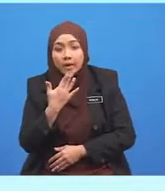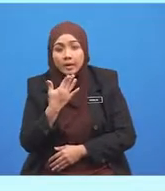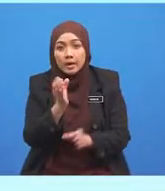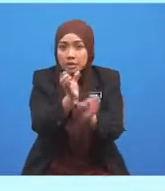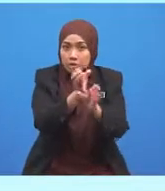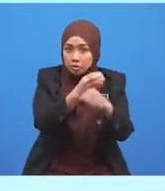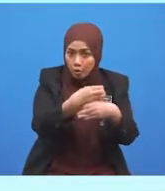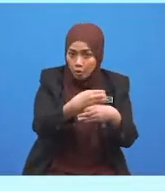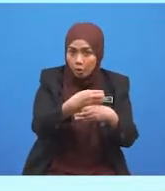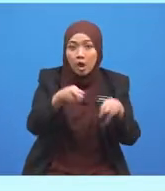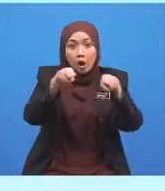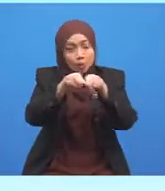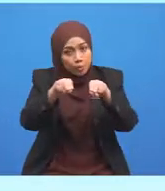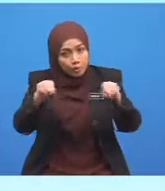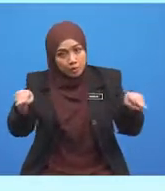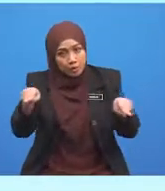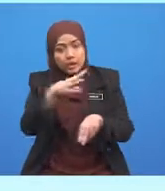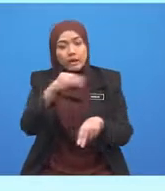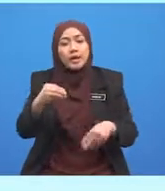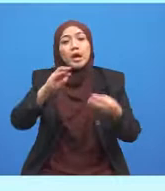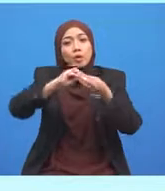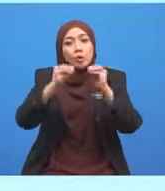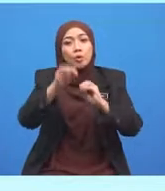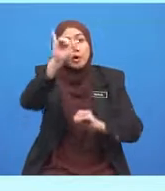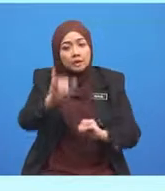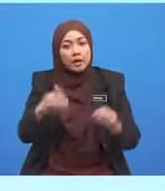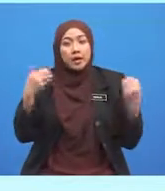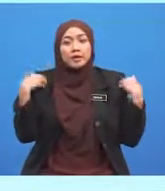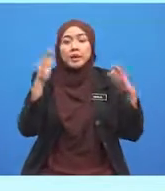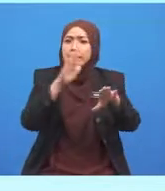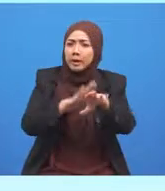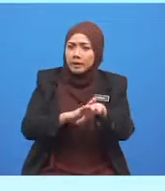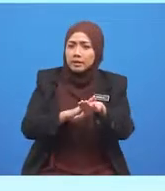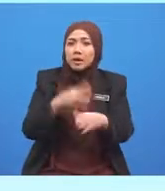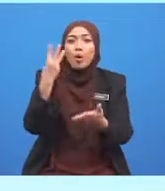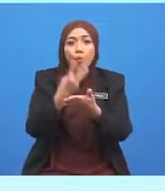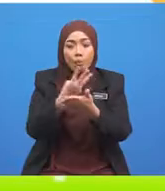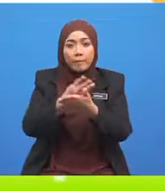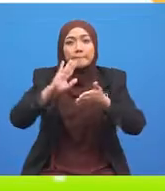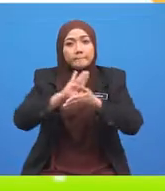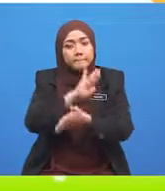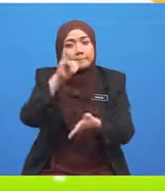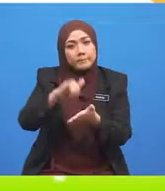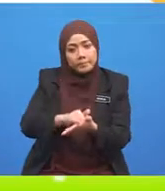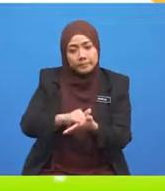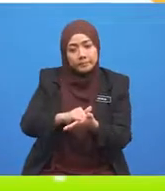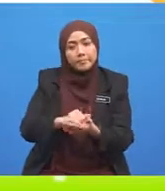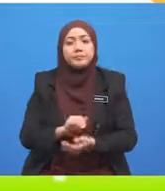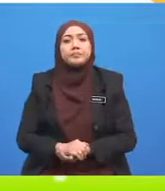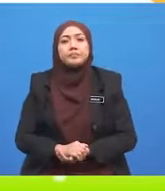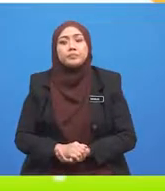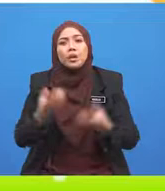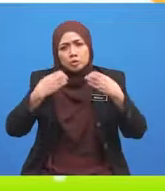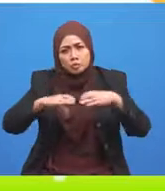corak, ukuran dan nombor yang terdapat pada wang kertas tersebut. Cuba